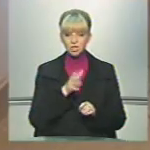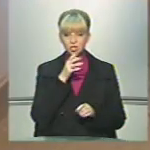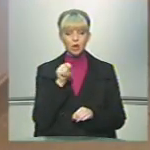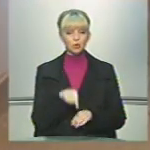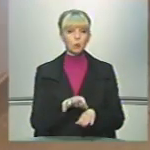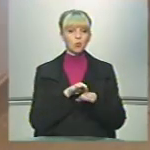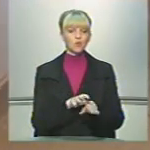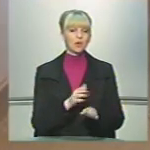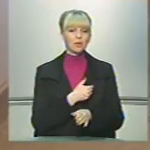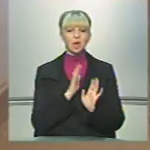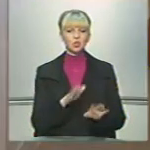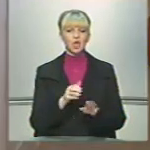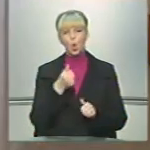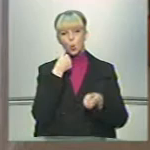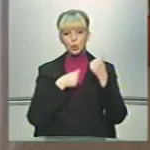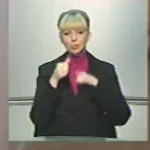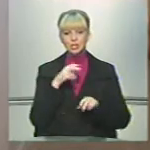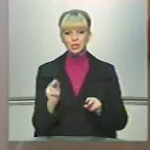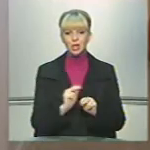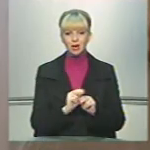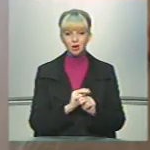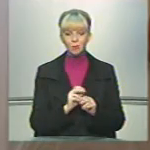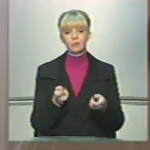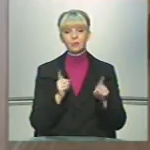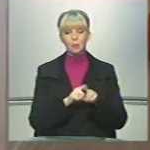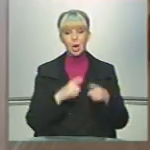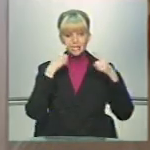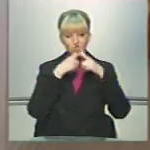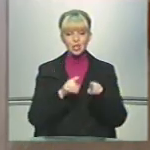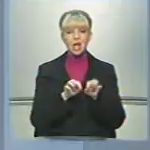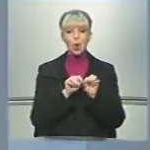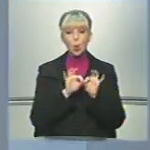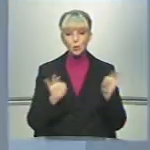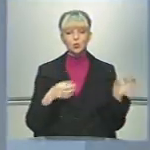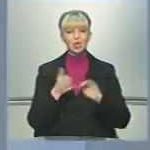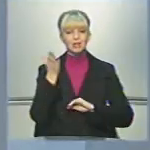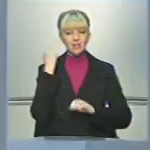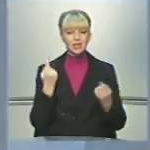тут проводився хіба що косметичний ремонт, а тому інженерні комунікації вже давно